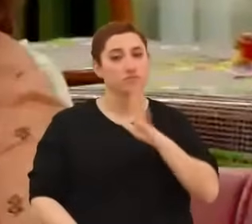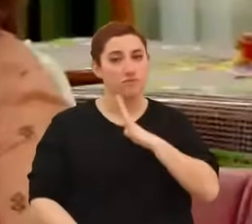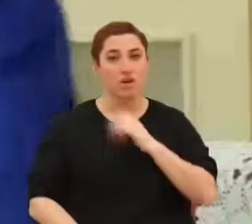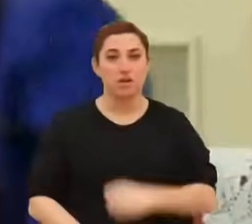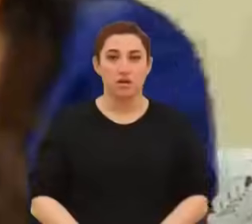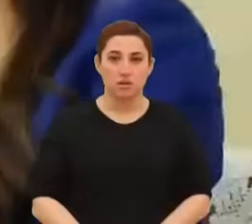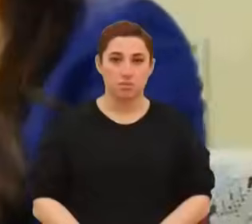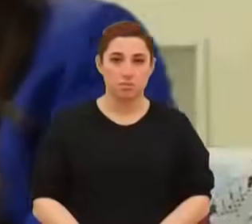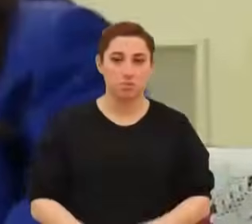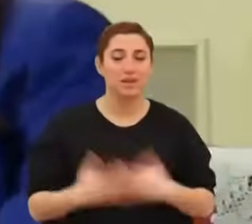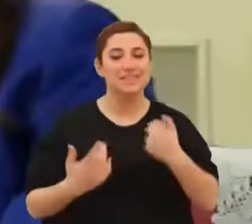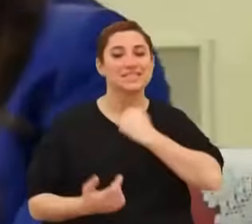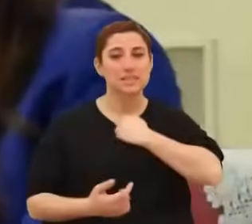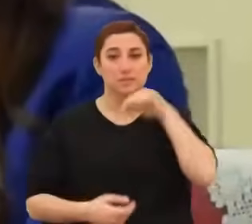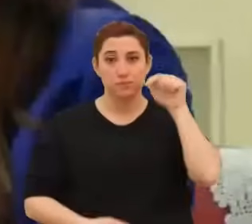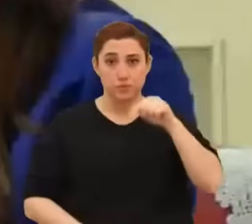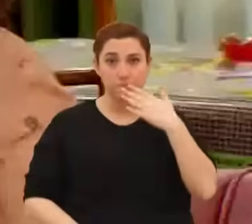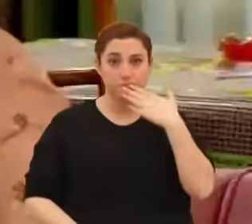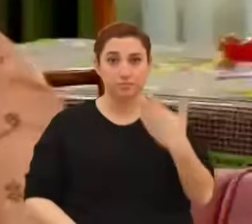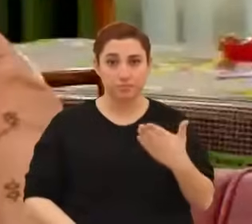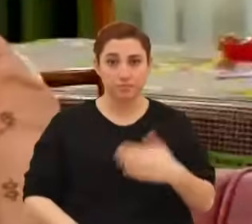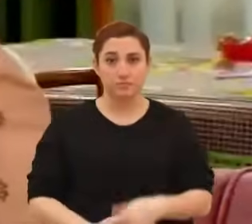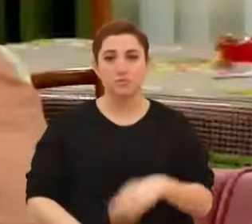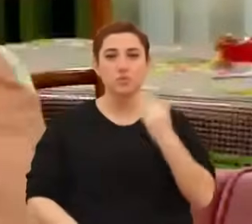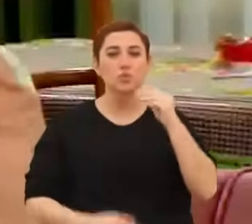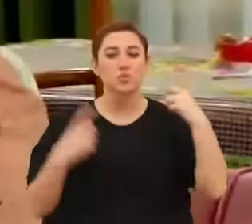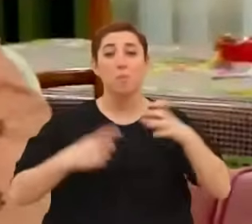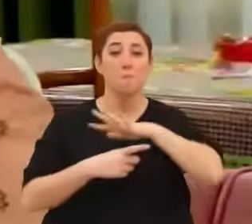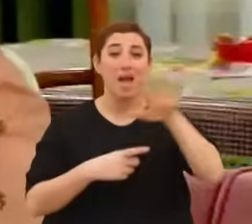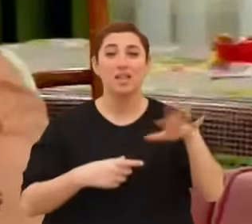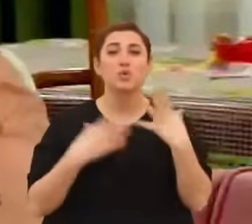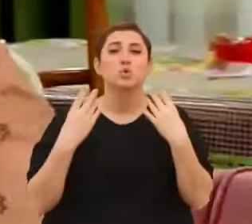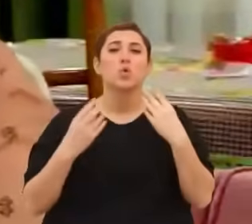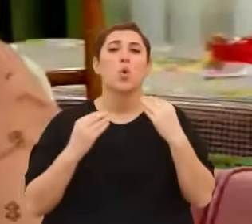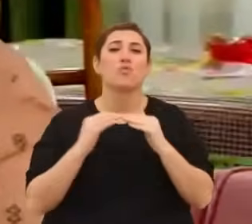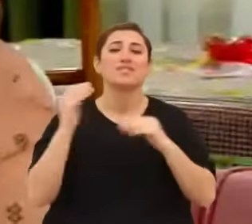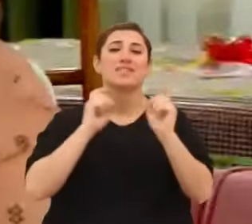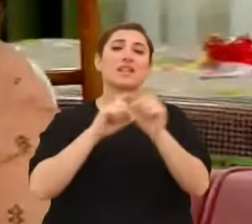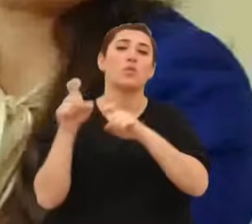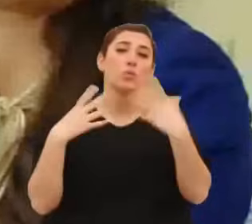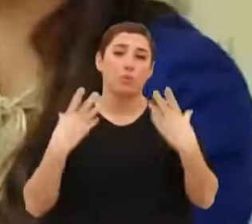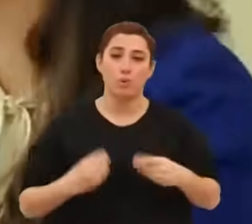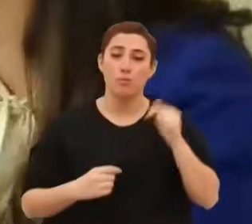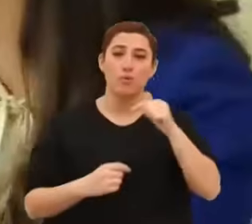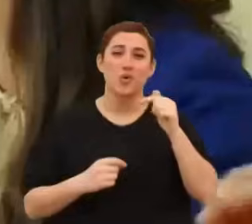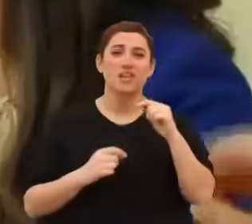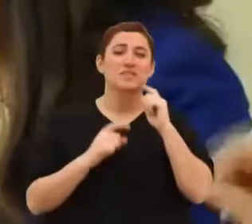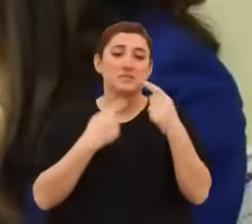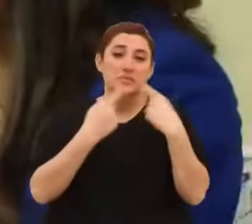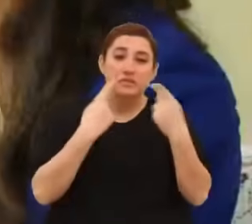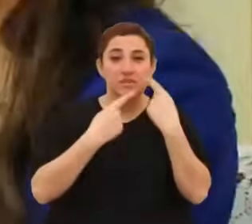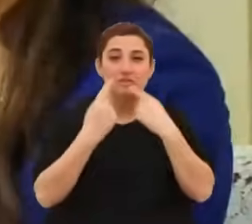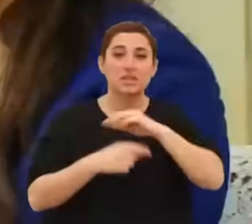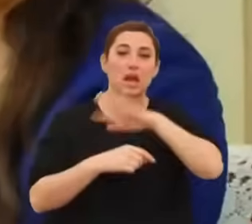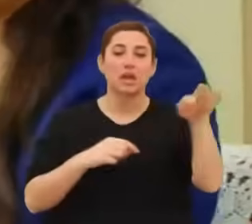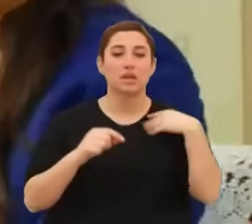var. Yani sıkıntım şu ki, küçük mahallelerde çok fazla dedikodu yapılıyor. Böyle fıs fıs fıs fıs fıs